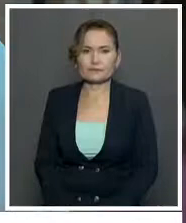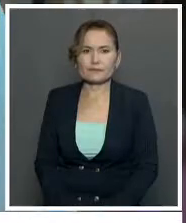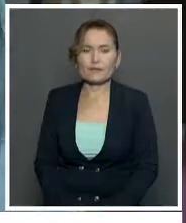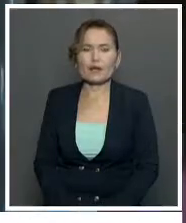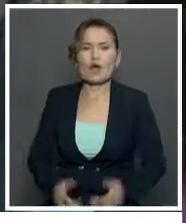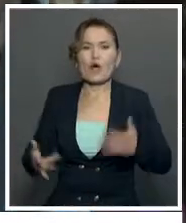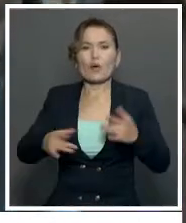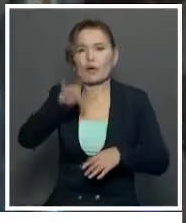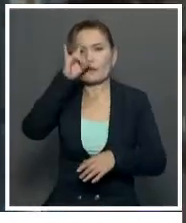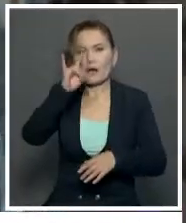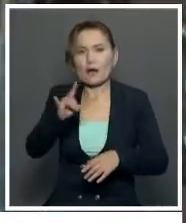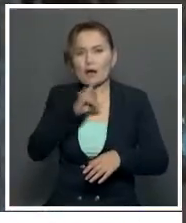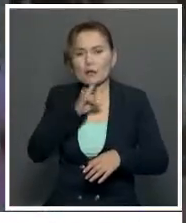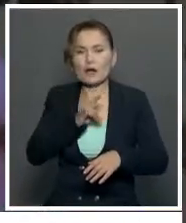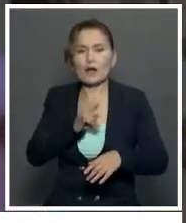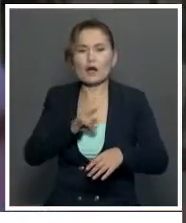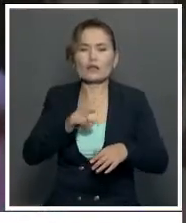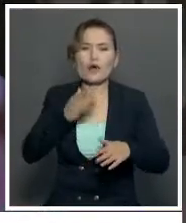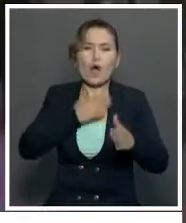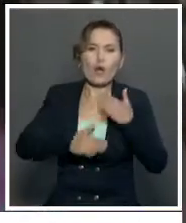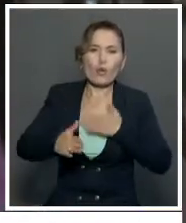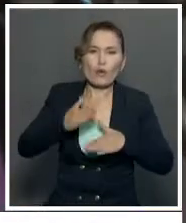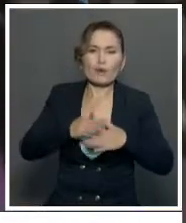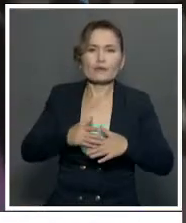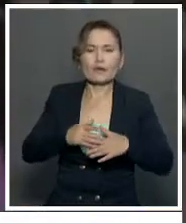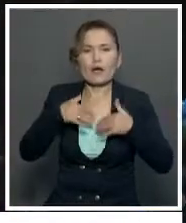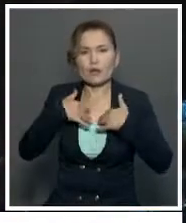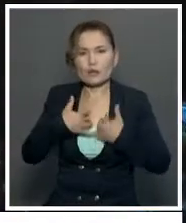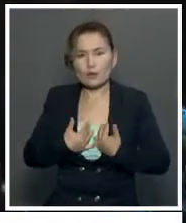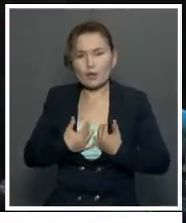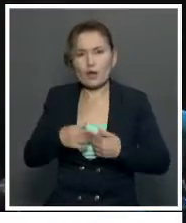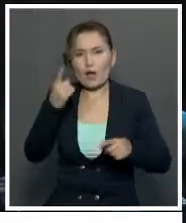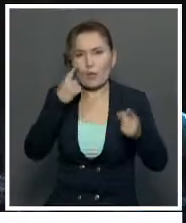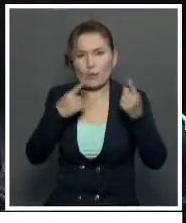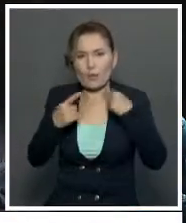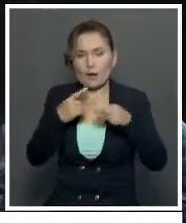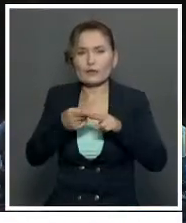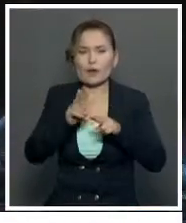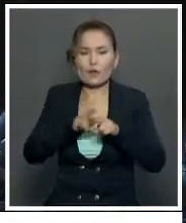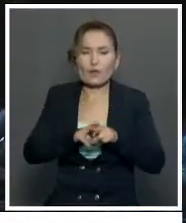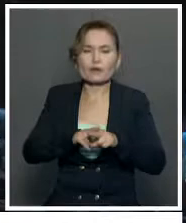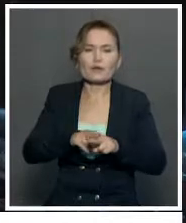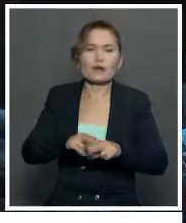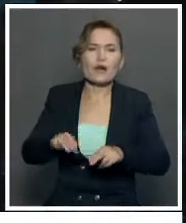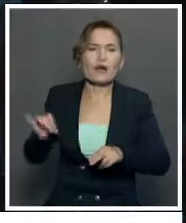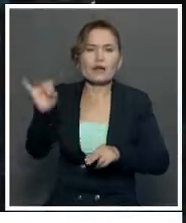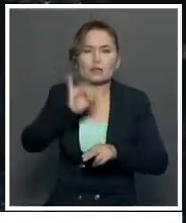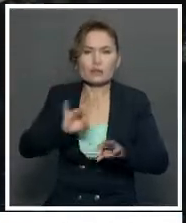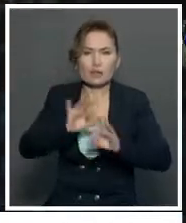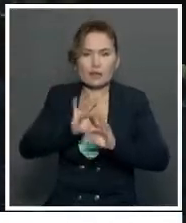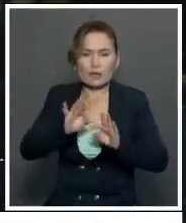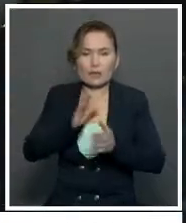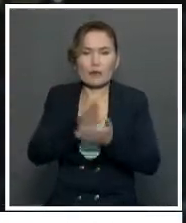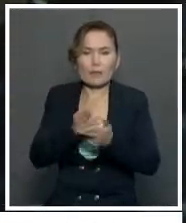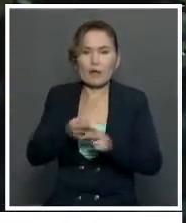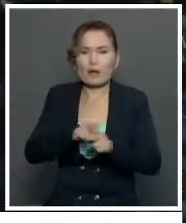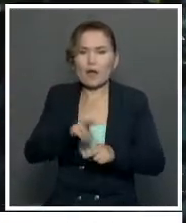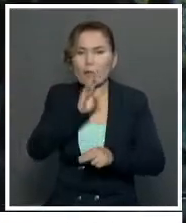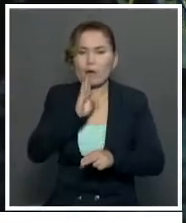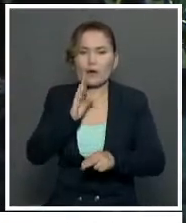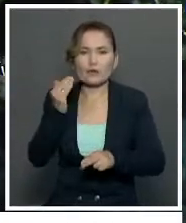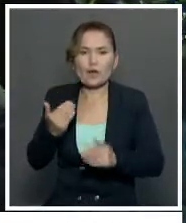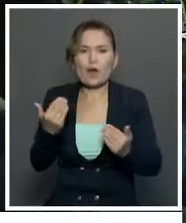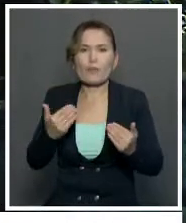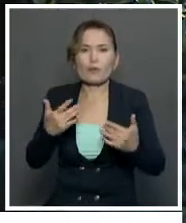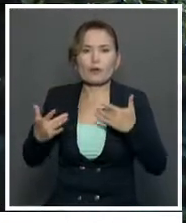Қойылымда қазақтың қуанышы мен қайғысы, күлкісі мен көз жасы, жаугершілік өмір мен қымғуыт тіршілік толық қамтылған. Домалақ ана спектаклі